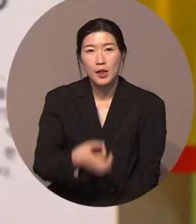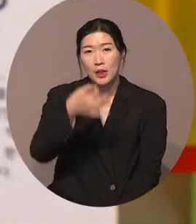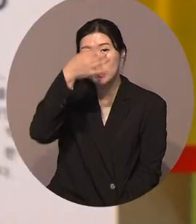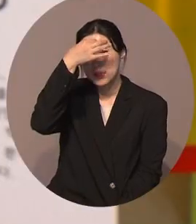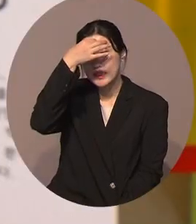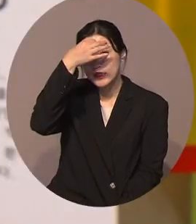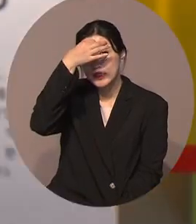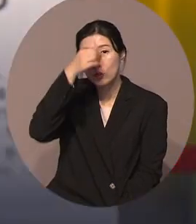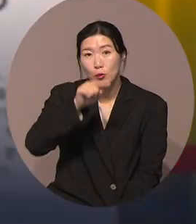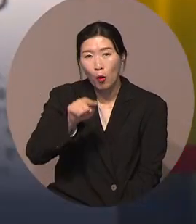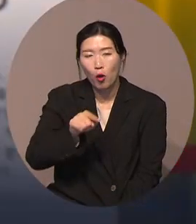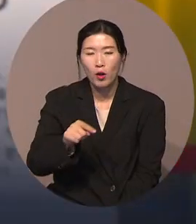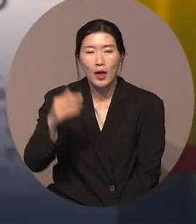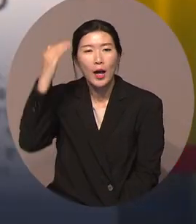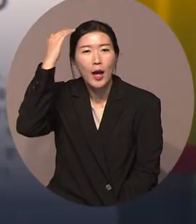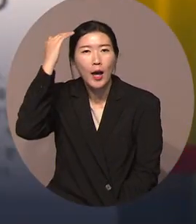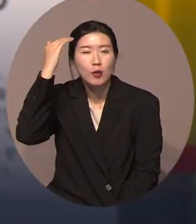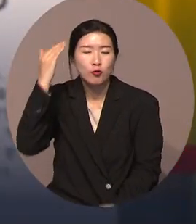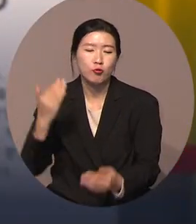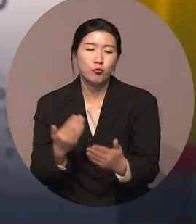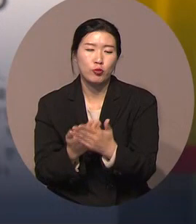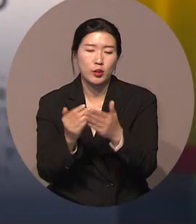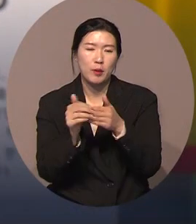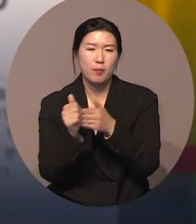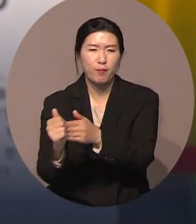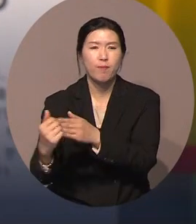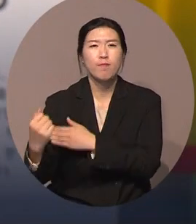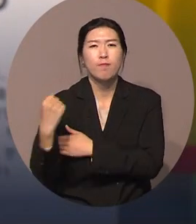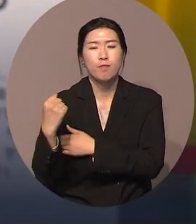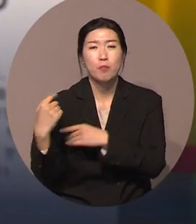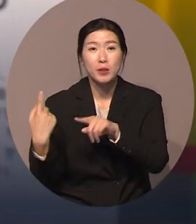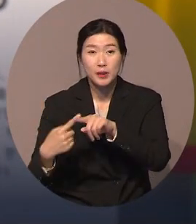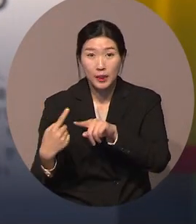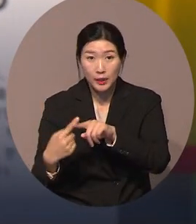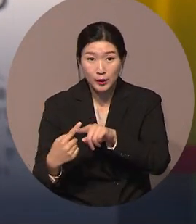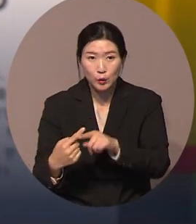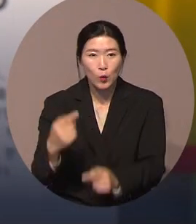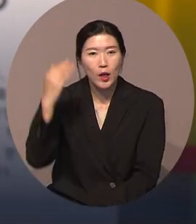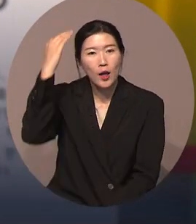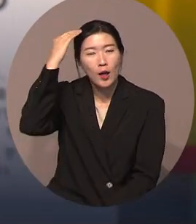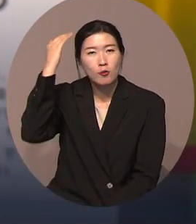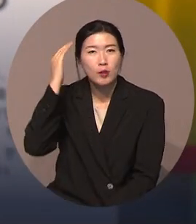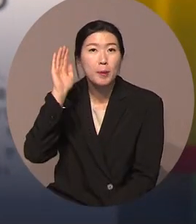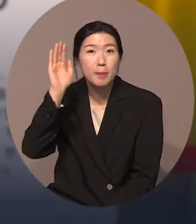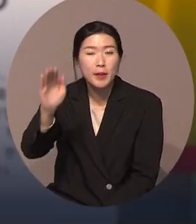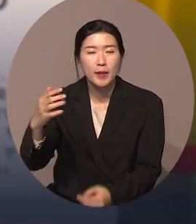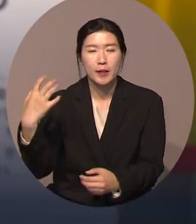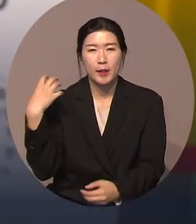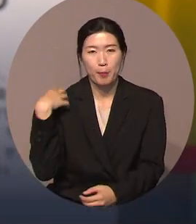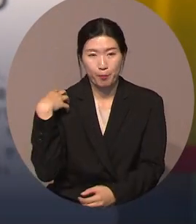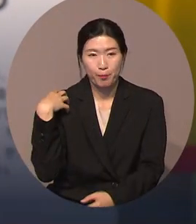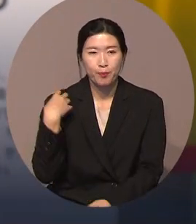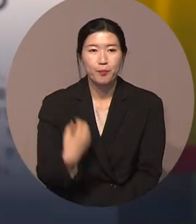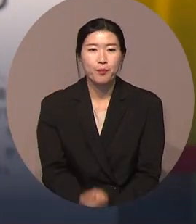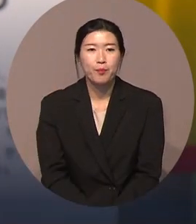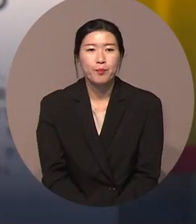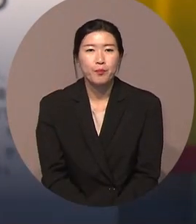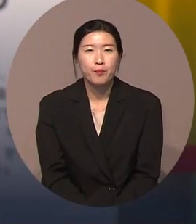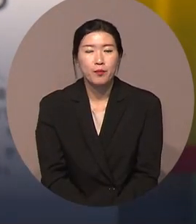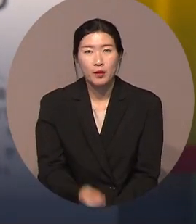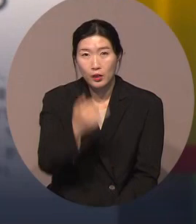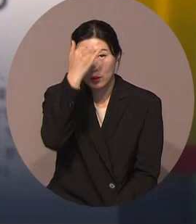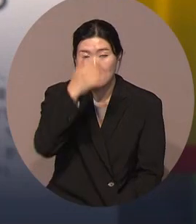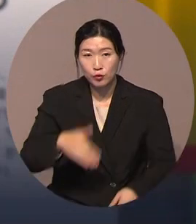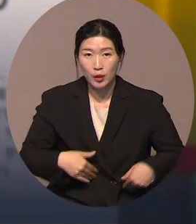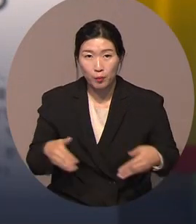우리나라가 경제대국으로 성장할 수 있었던 밑거름이고 또 대한민국 미래 산업을 선도할 핵심입니다.